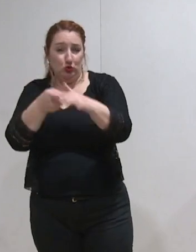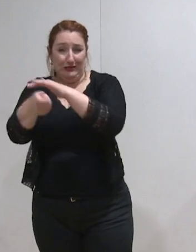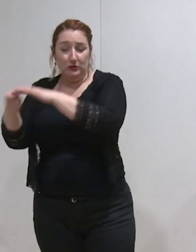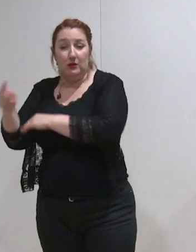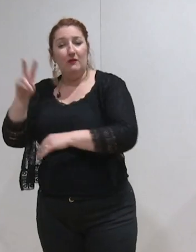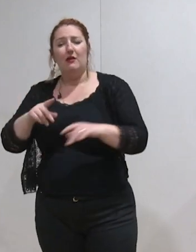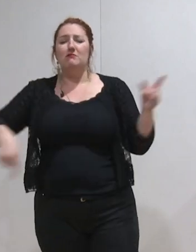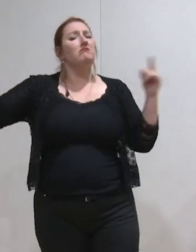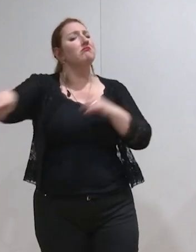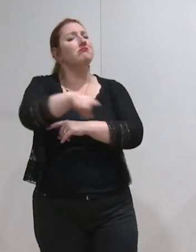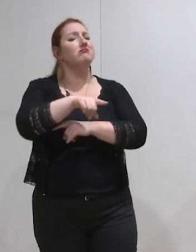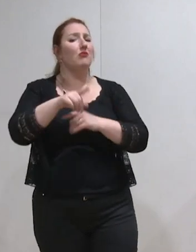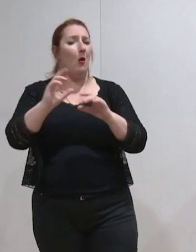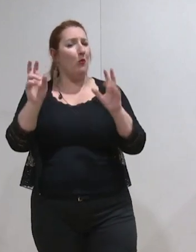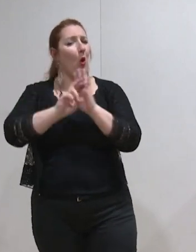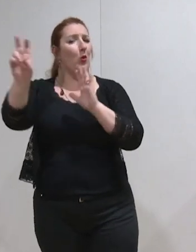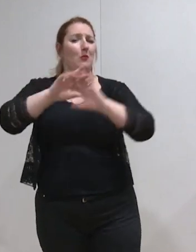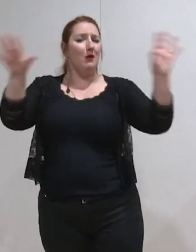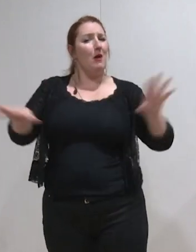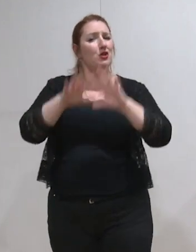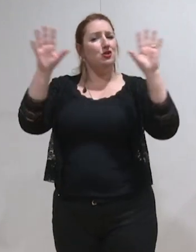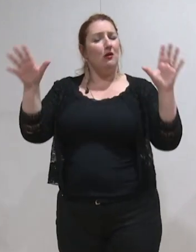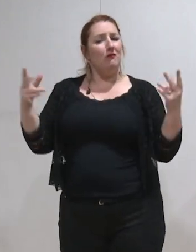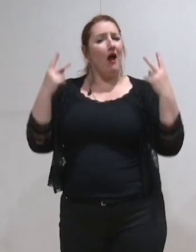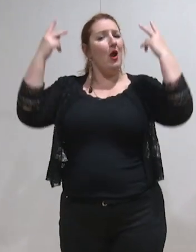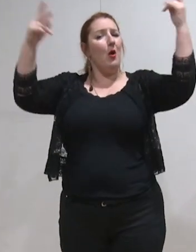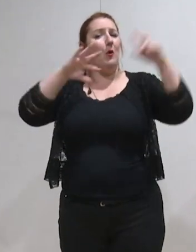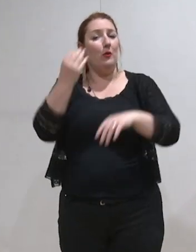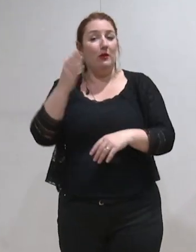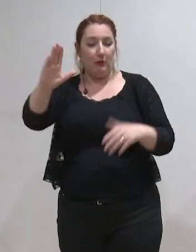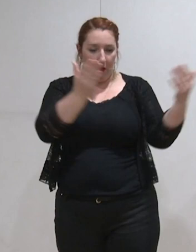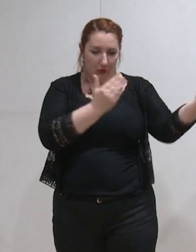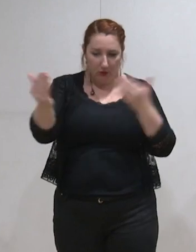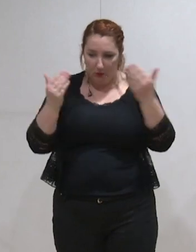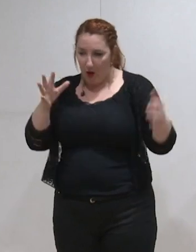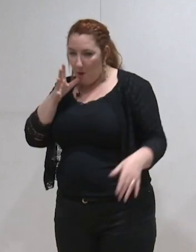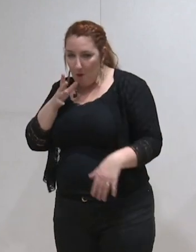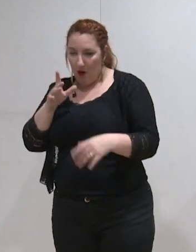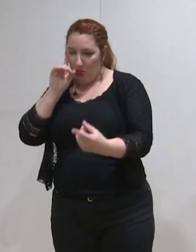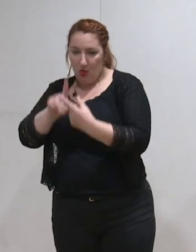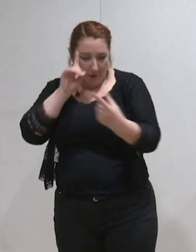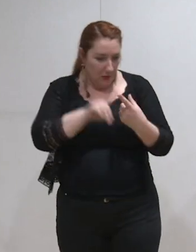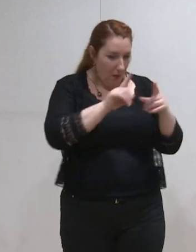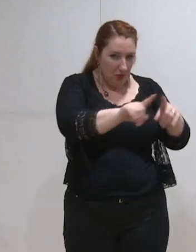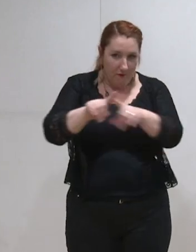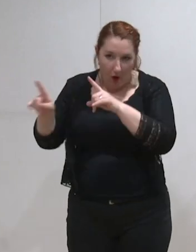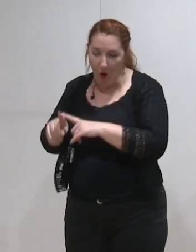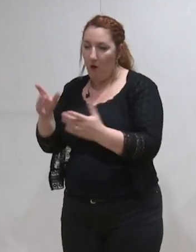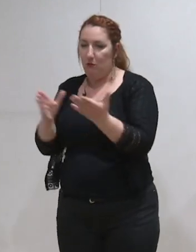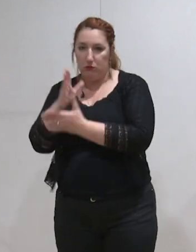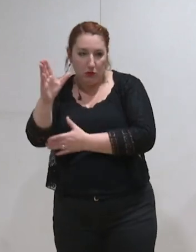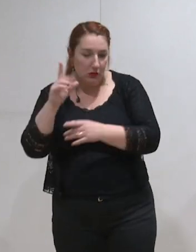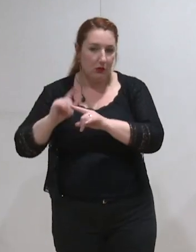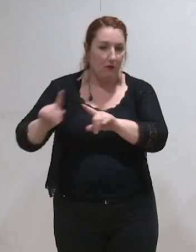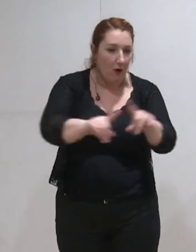grande ville culturel mais ils ne sont pas comparables ni dans leur objet ni dans leur budget ni dans leurs difficultés et leur projets le